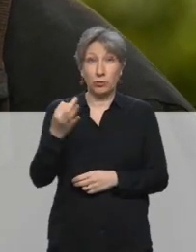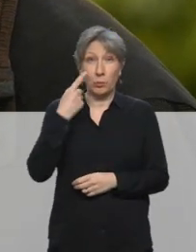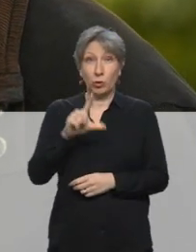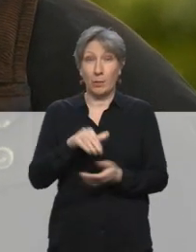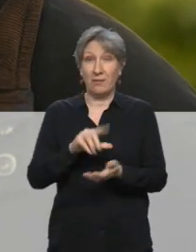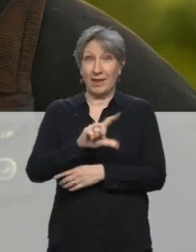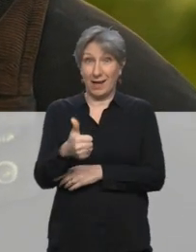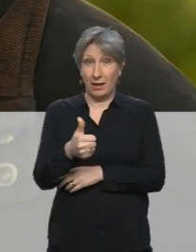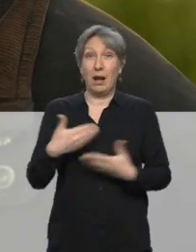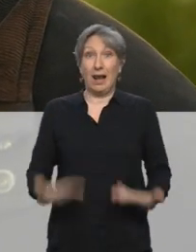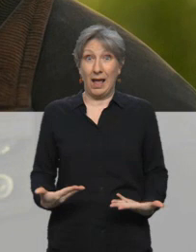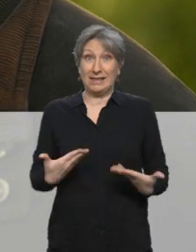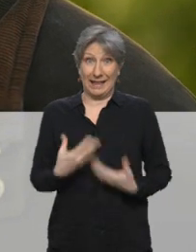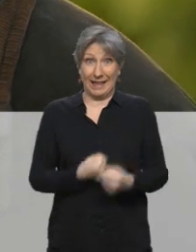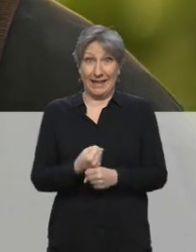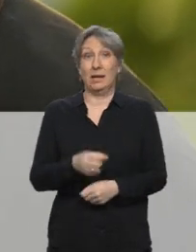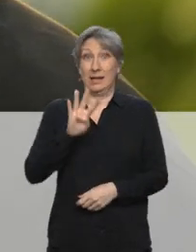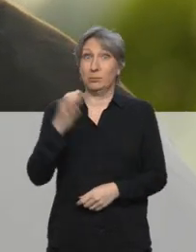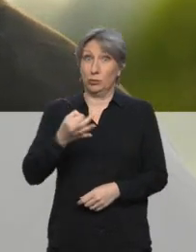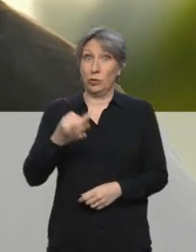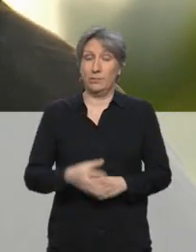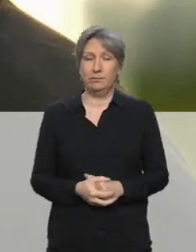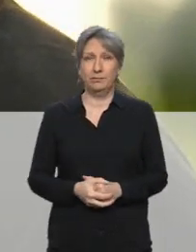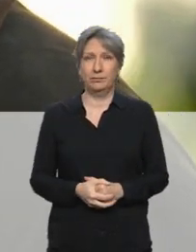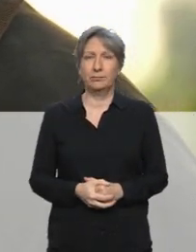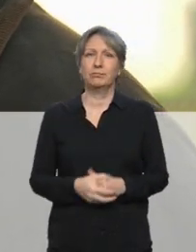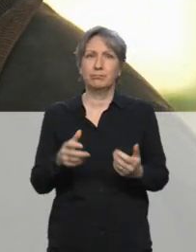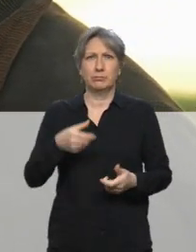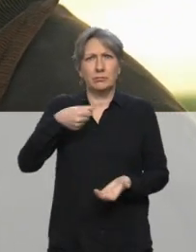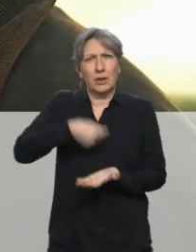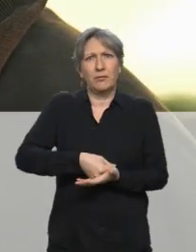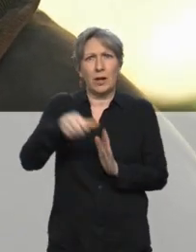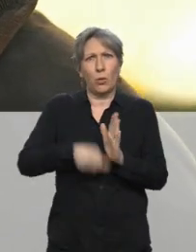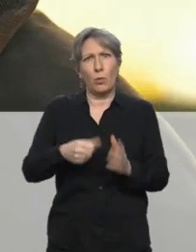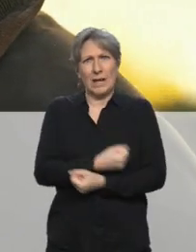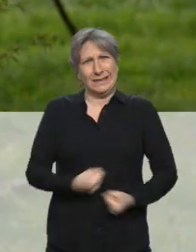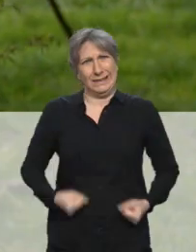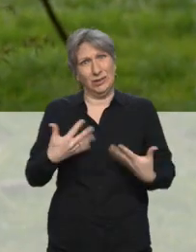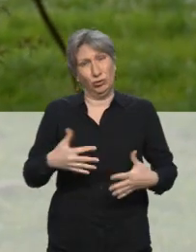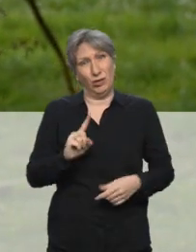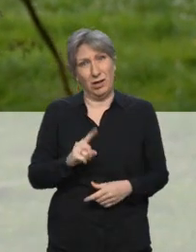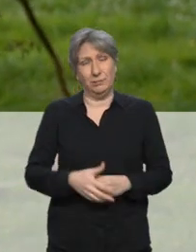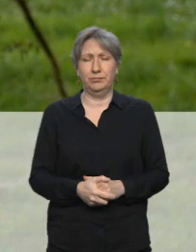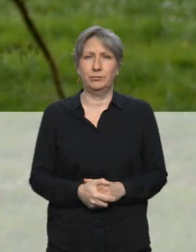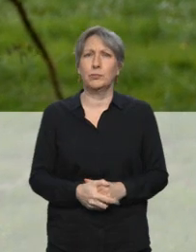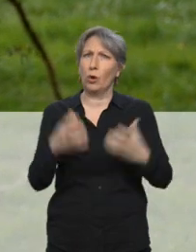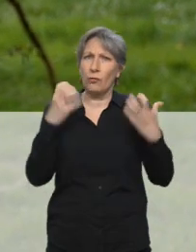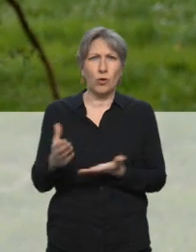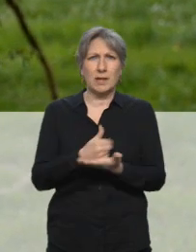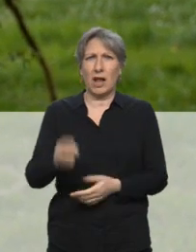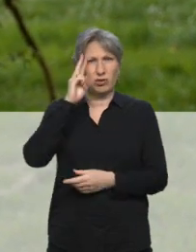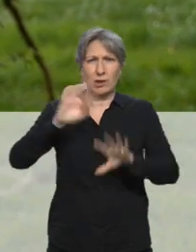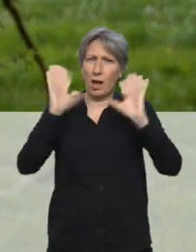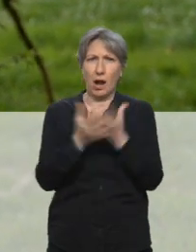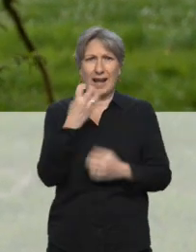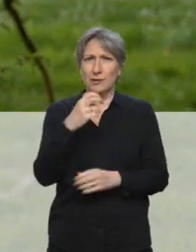en 2021 et maintenant, cette année, ce sera 4%. Alors que les fins de mois étaient déjà difficiles. Nous voulons une augmentation générale des revenus